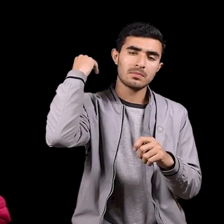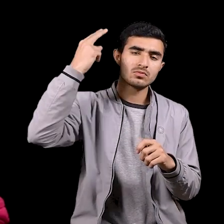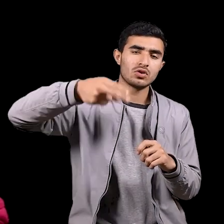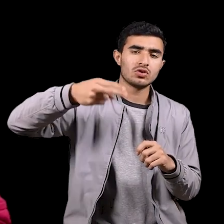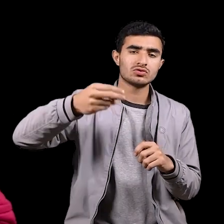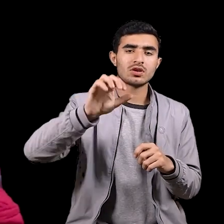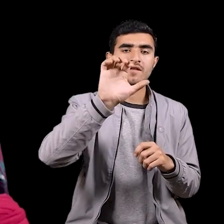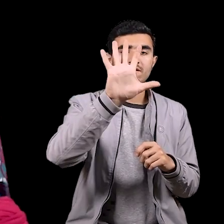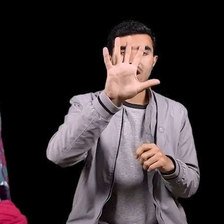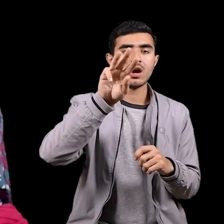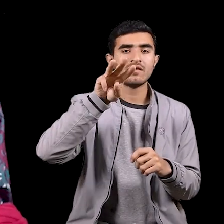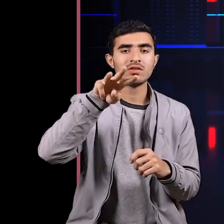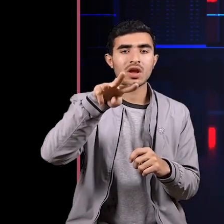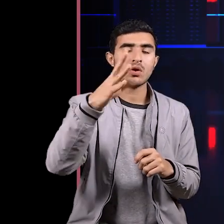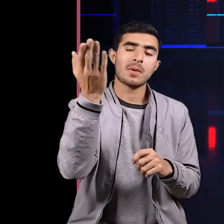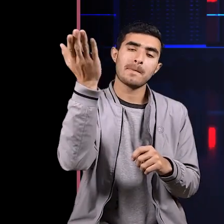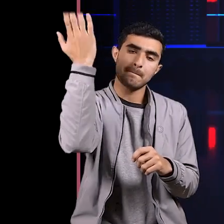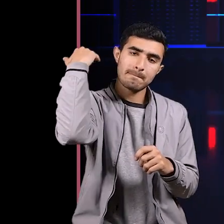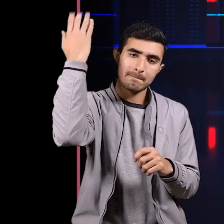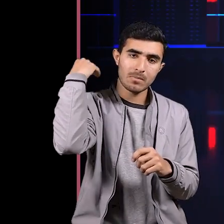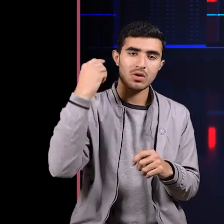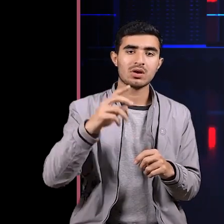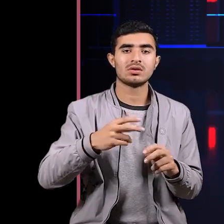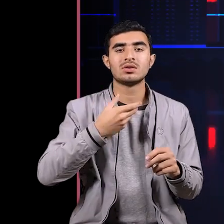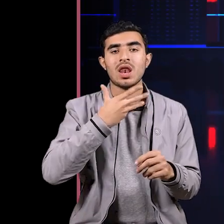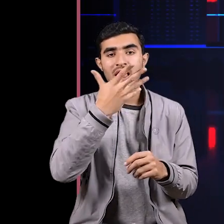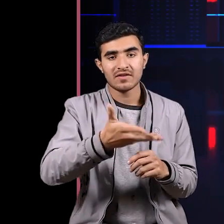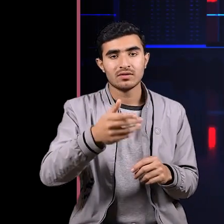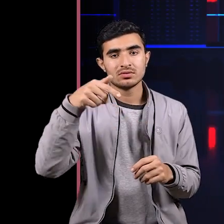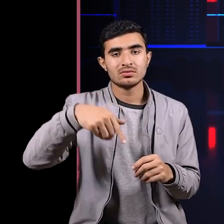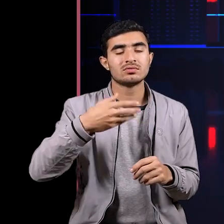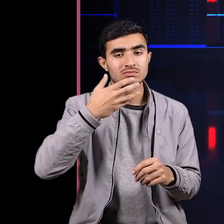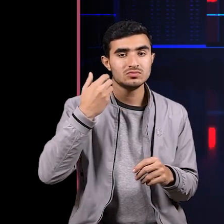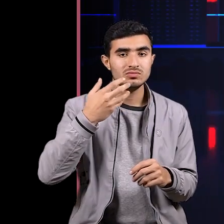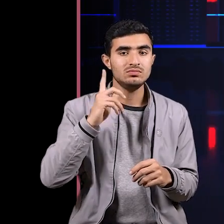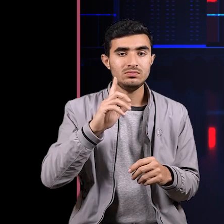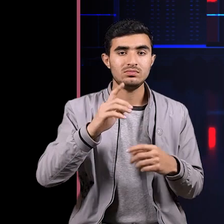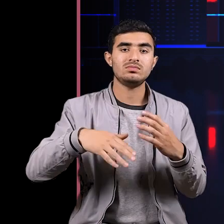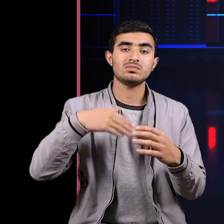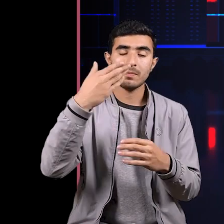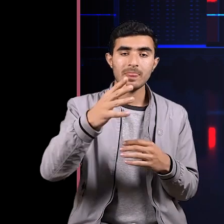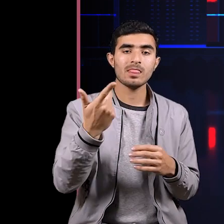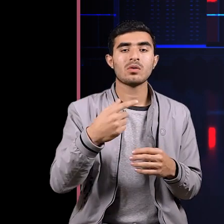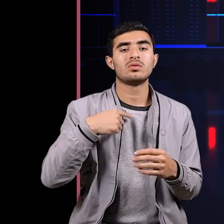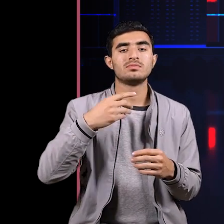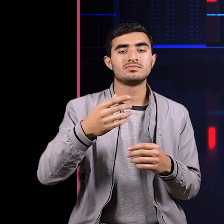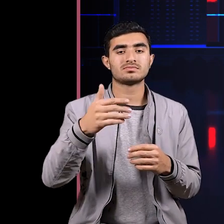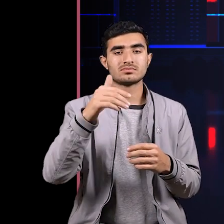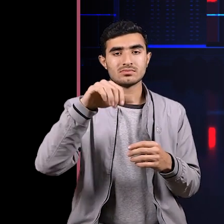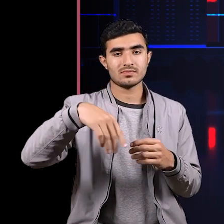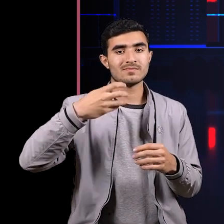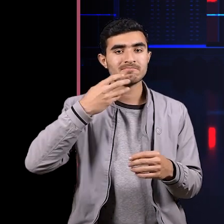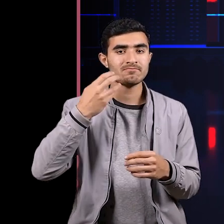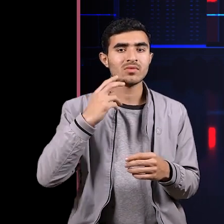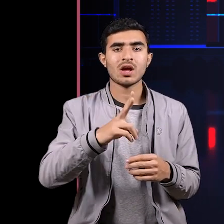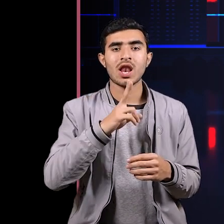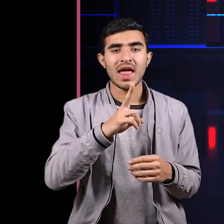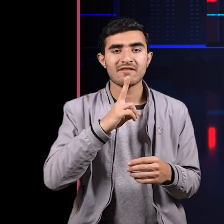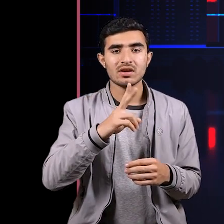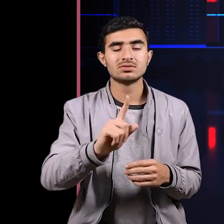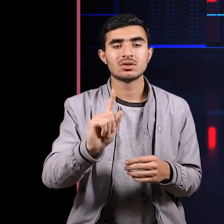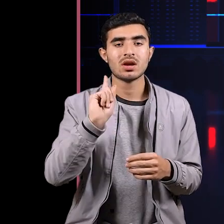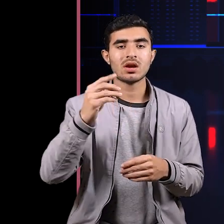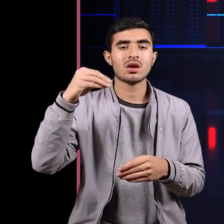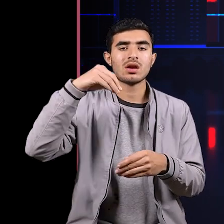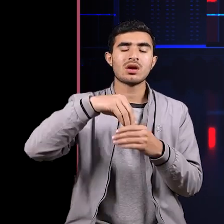सिंधी ज़बान जो बहुत मीठी है, ये भी हज़ारों सदियों साल पुरानी ज़बान है जो अब तक अपनी रिवायतों को, अपनी चीज़ों को